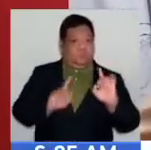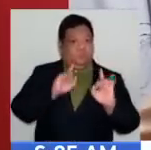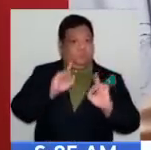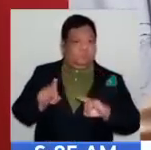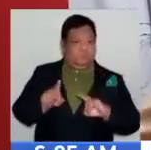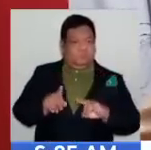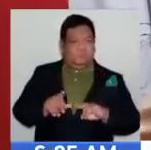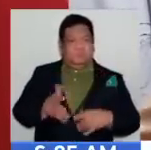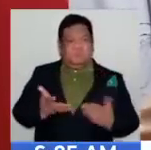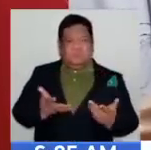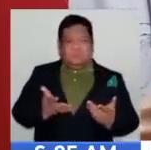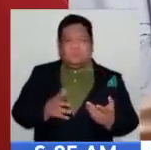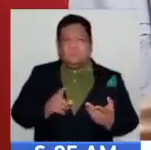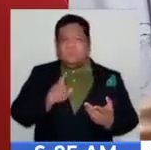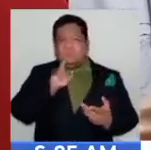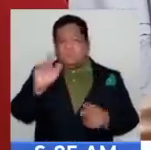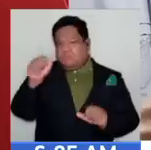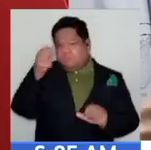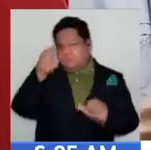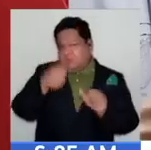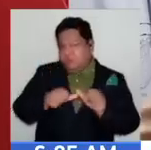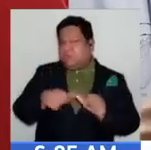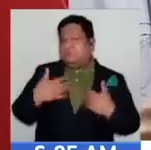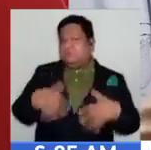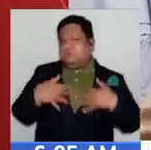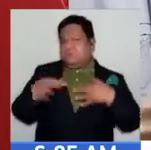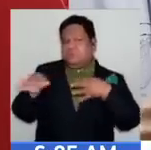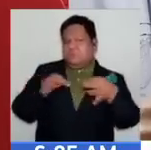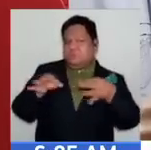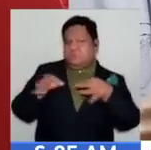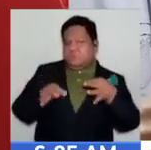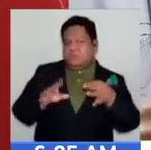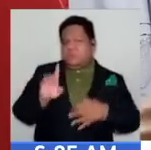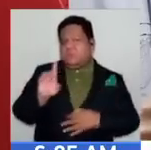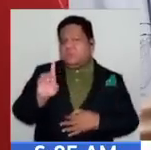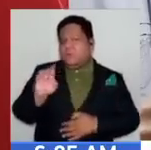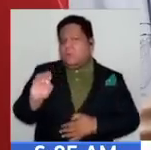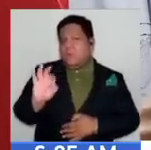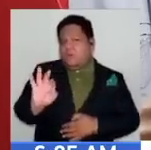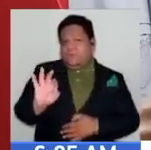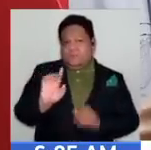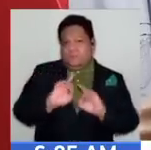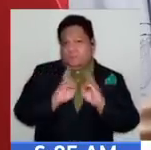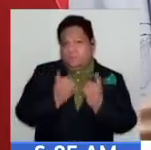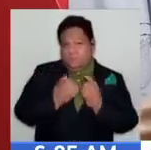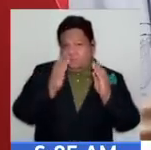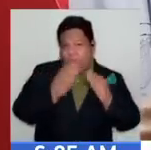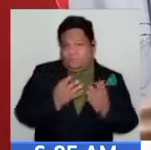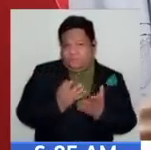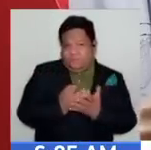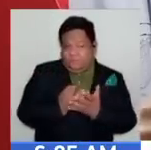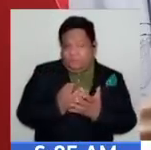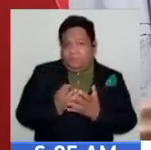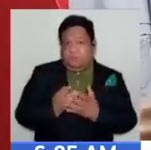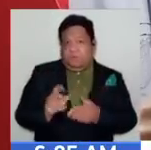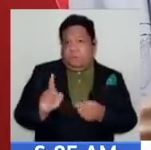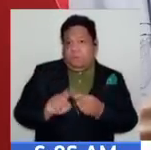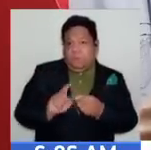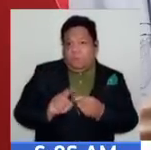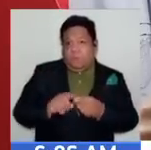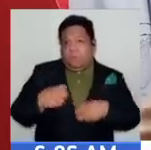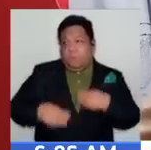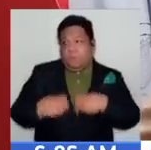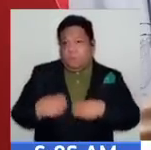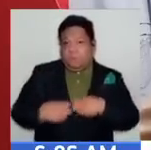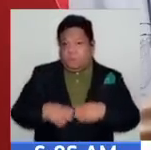ninyo na nagpaliwanag ang Department of Finance. At hindi na nga issue yung NDA kasi nga